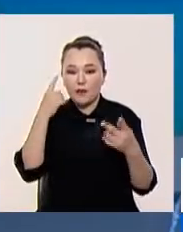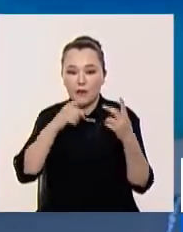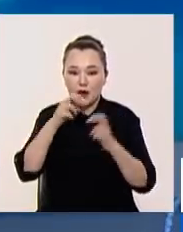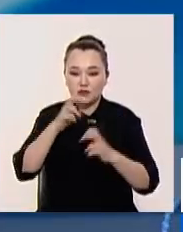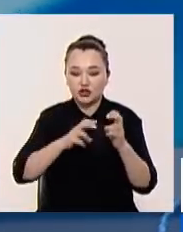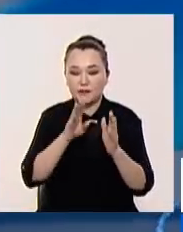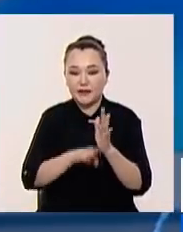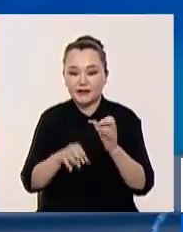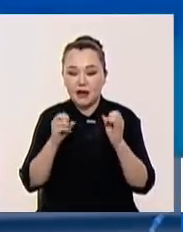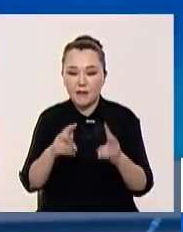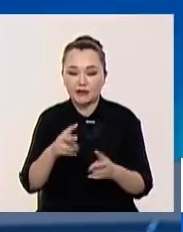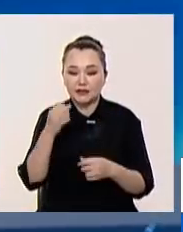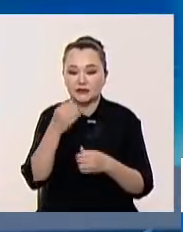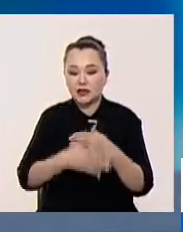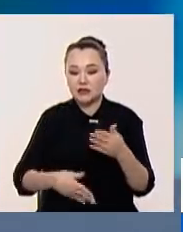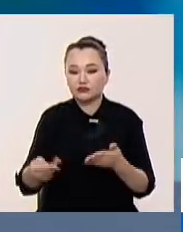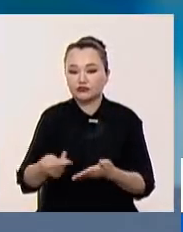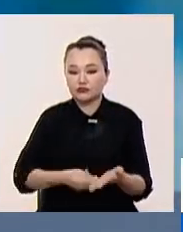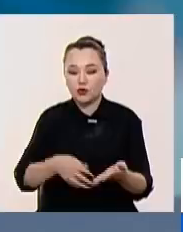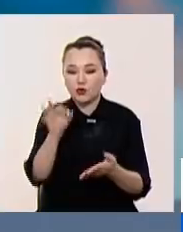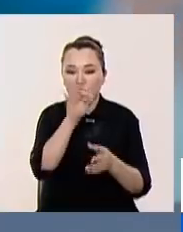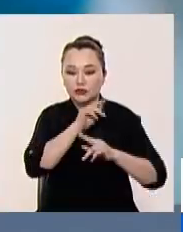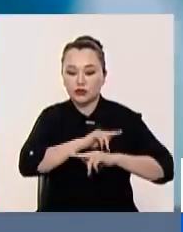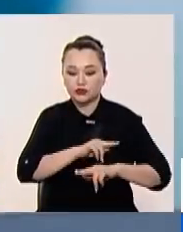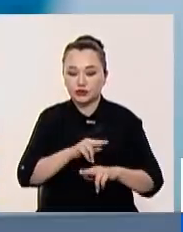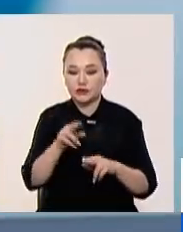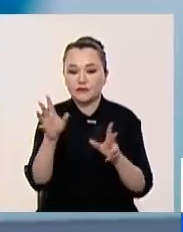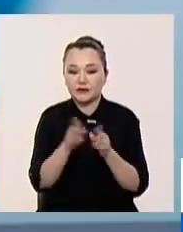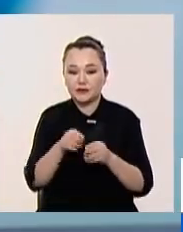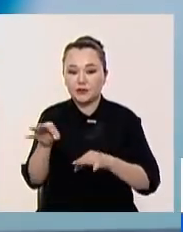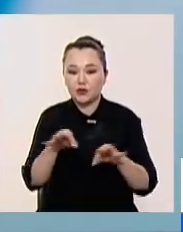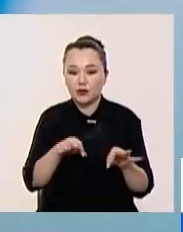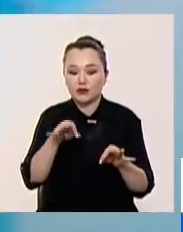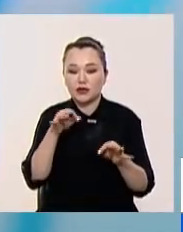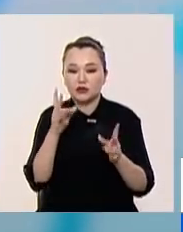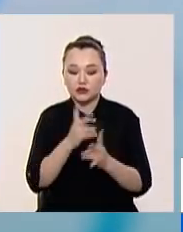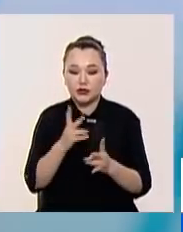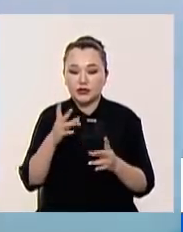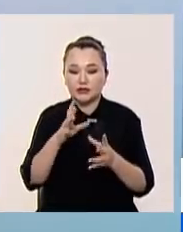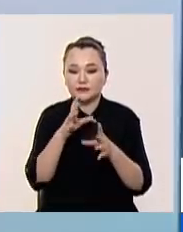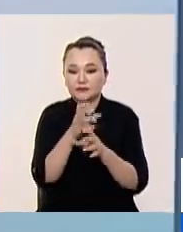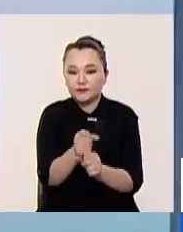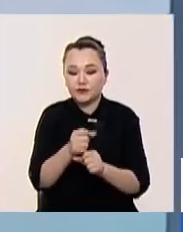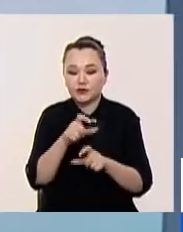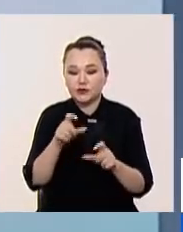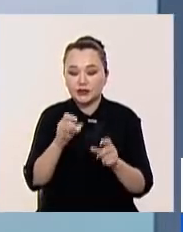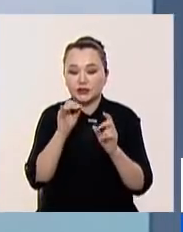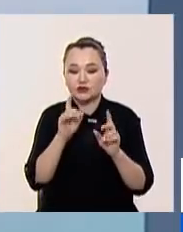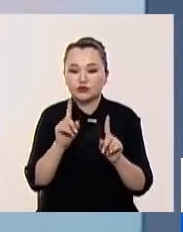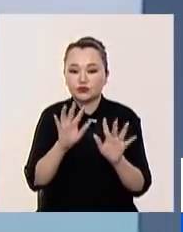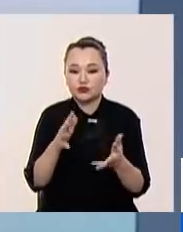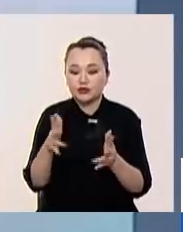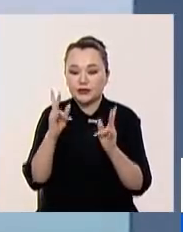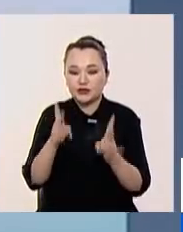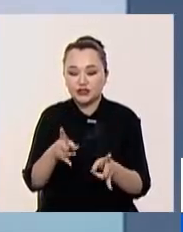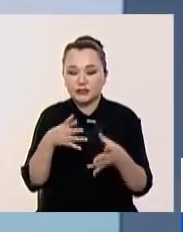днях в столице стороны подписали меморандум о сотрудничестве. Совместный проект позволит свести к минимуму число инцидентов на производственных